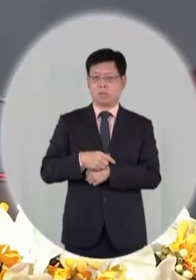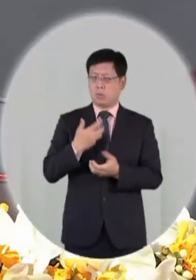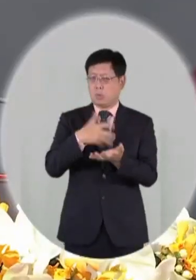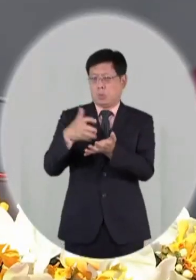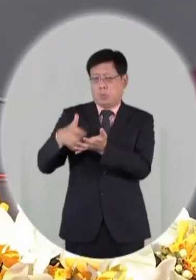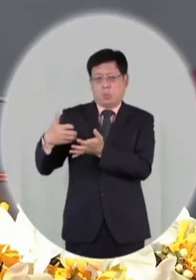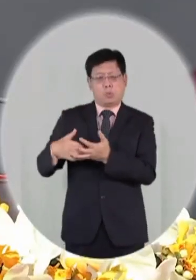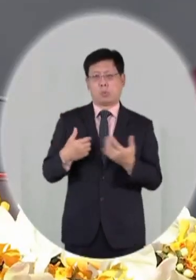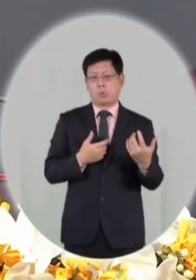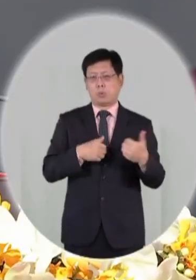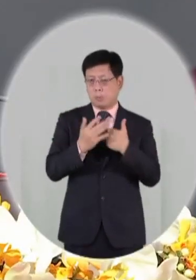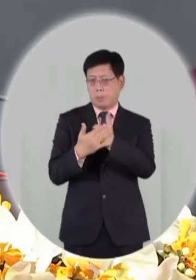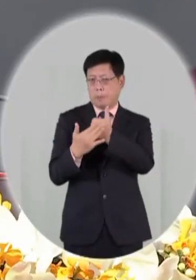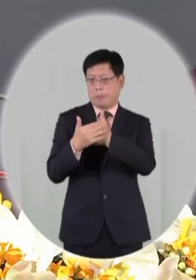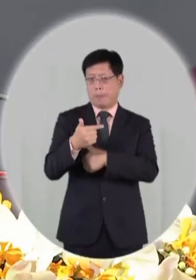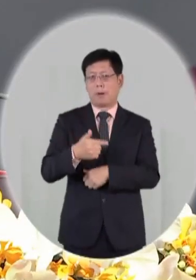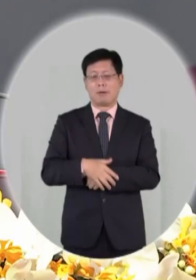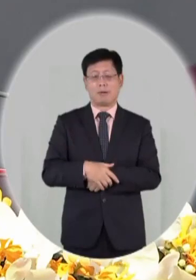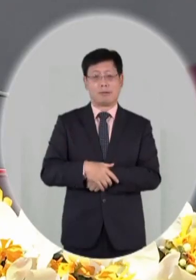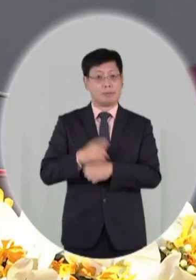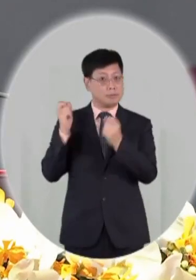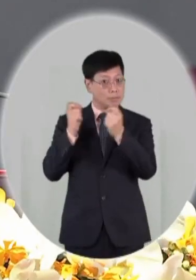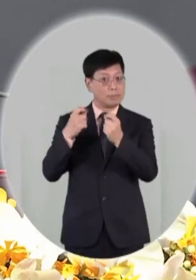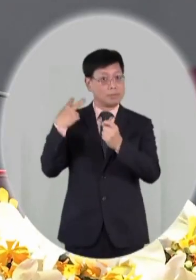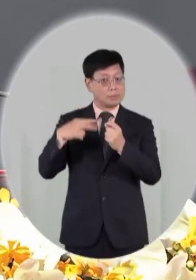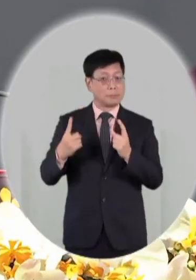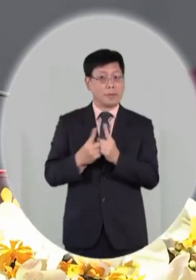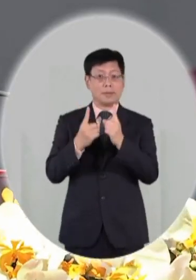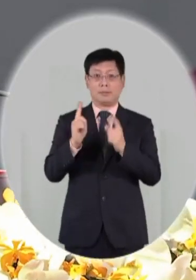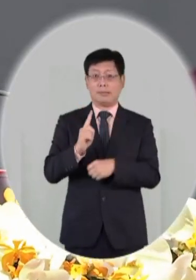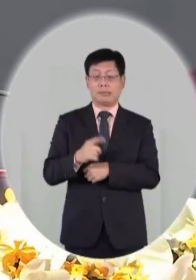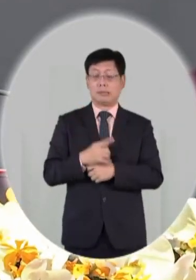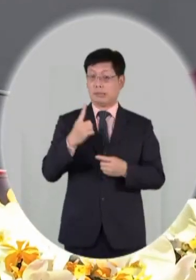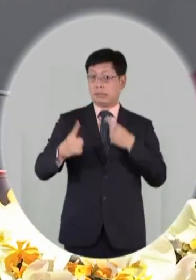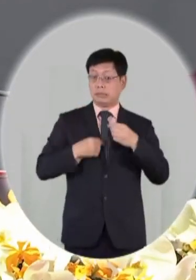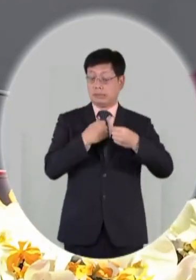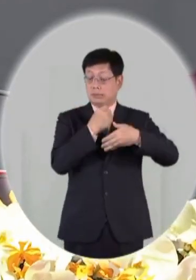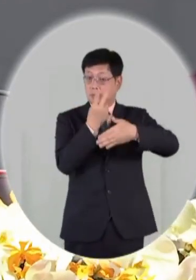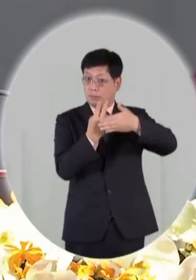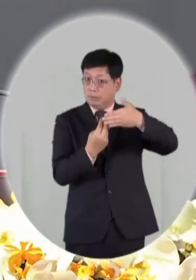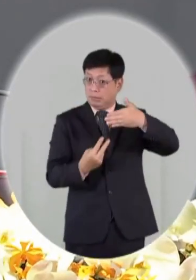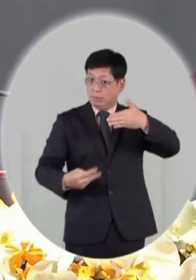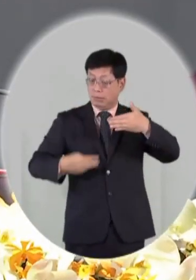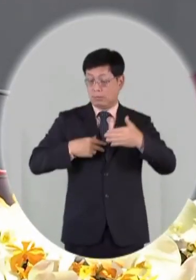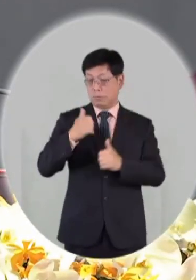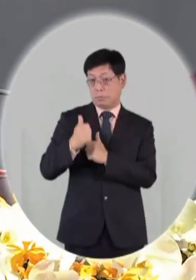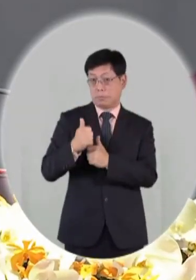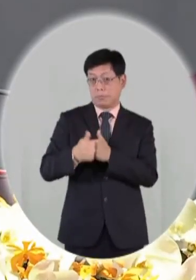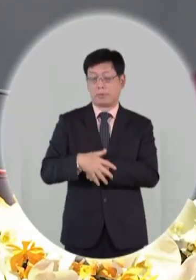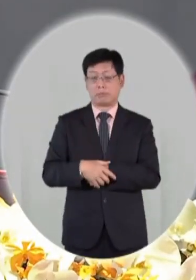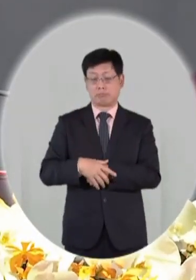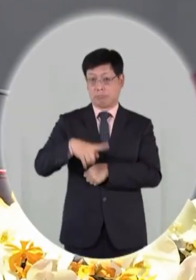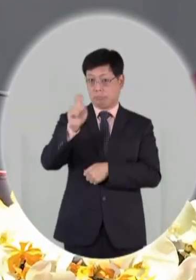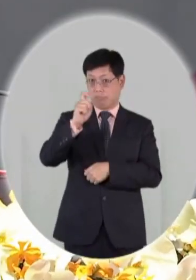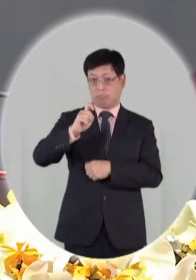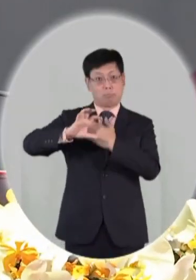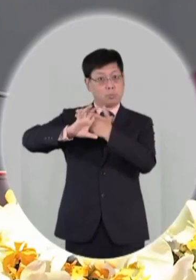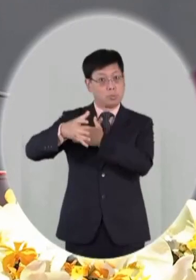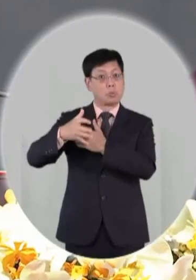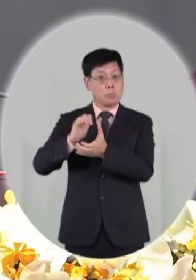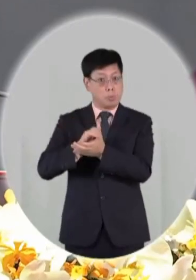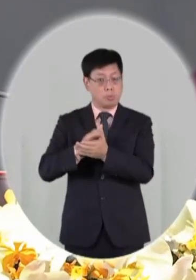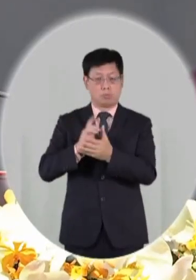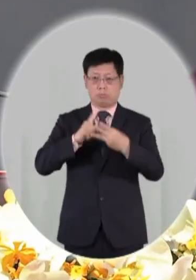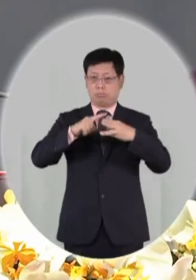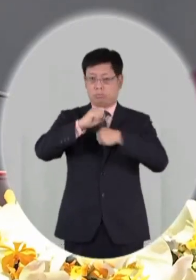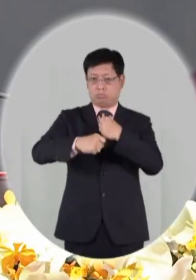举。日前还发生自由潜水世界锦标赛，10个国家主